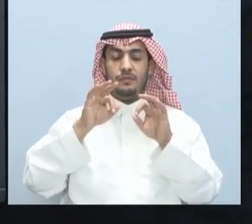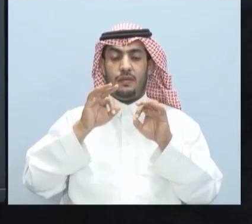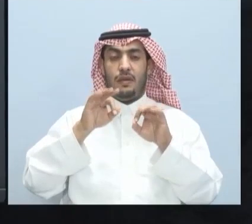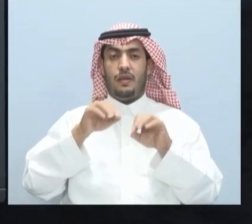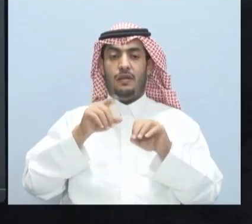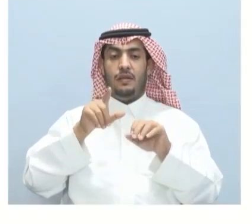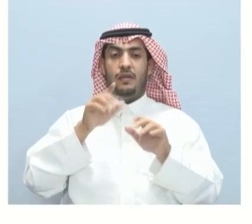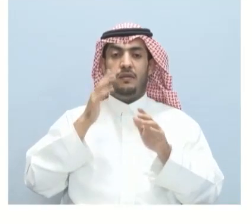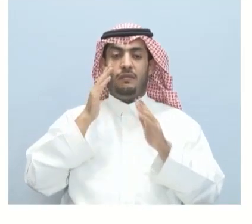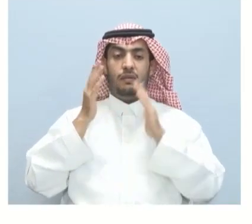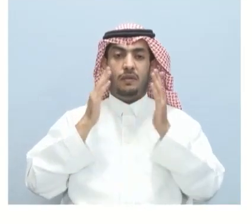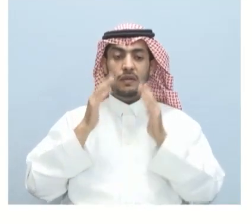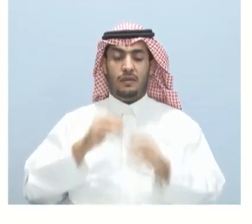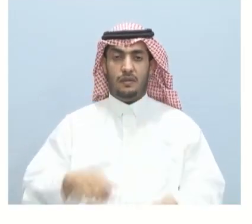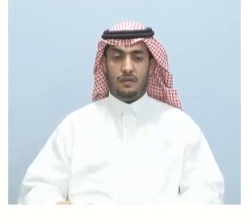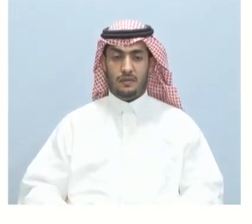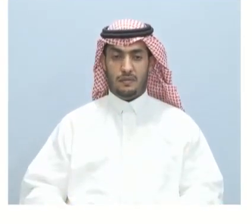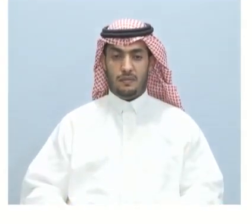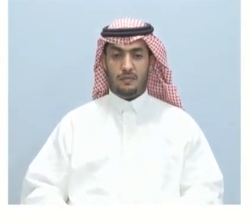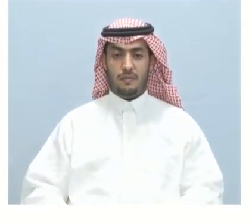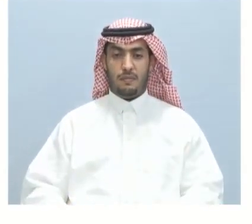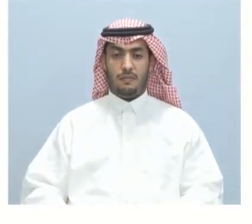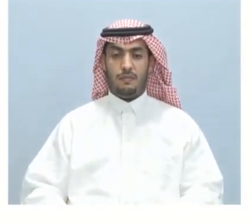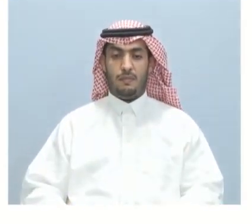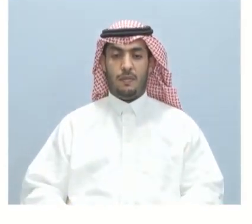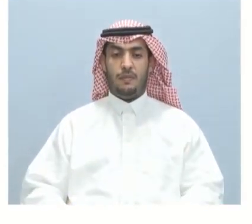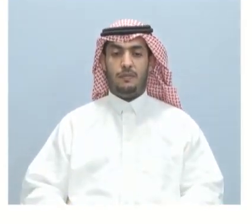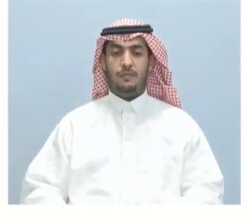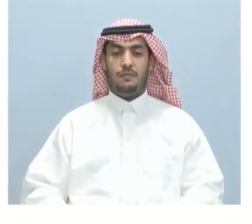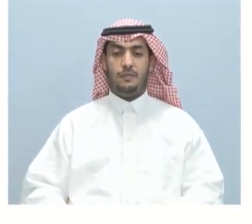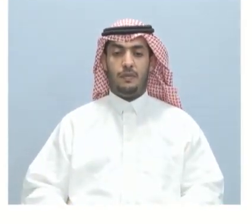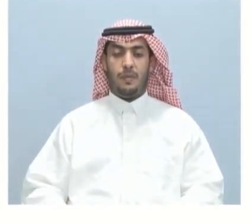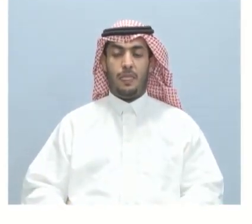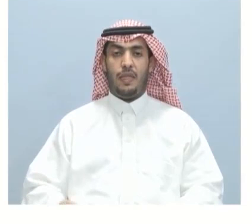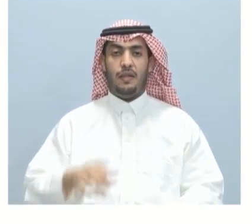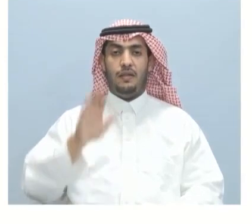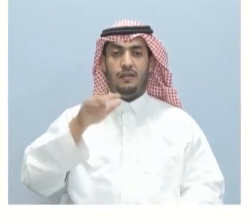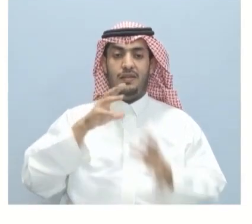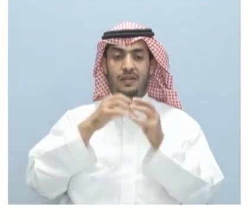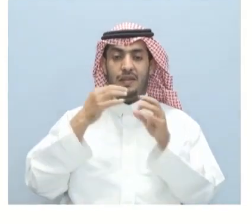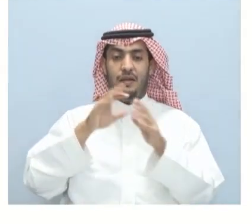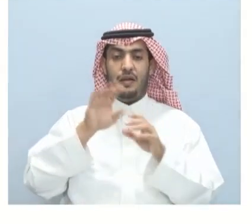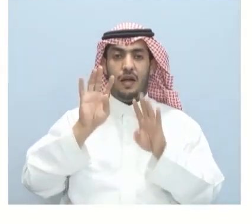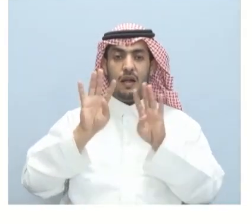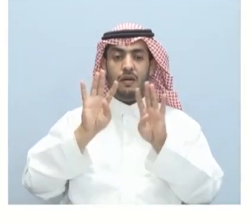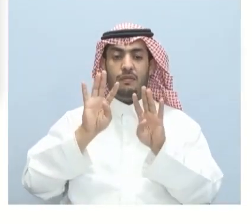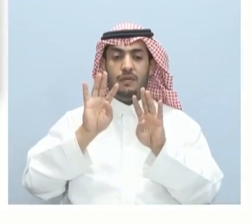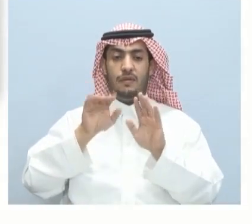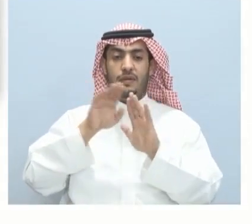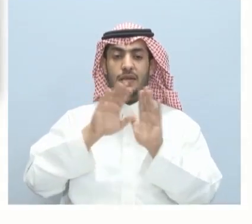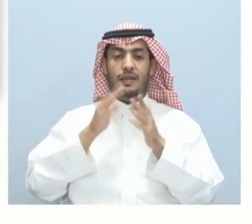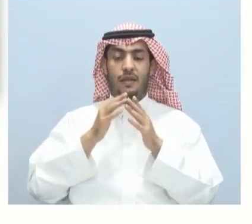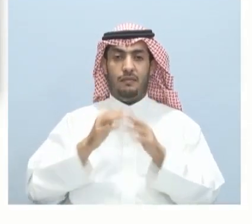تذهب بجهه اخرى او تتحرك بحيث انها تدور ستجد ما شرحته في صفحه 44 في